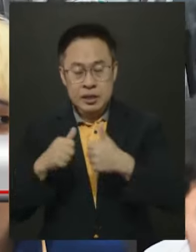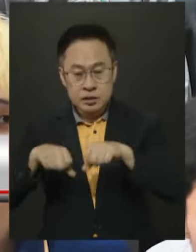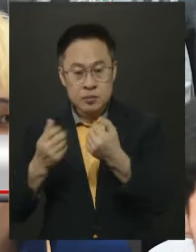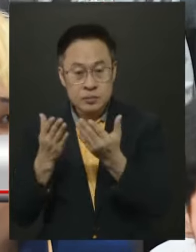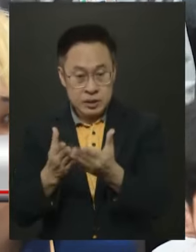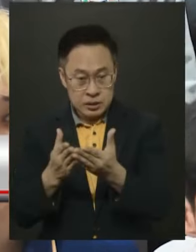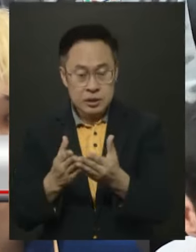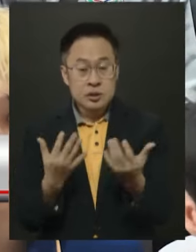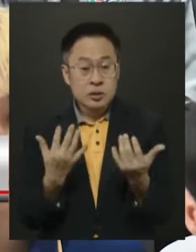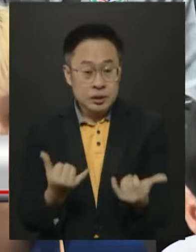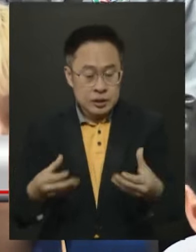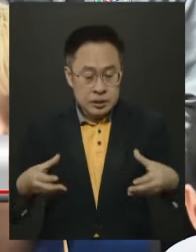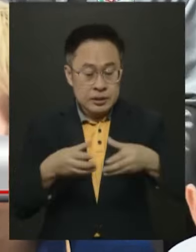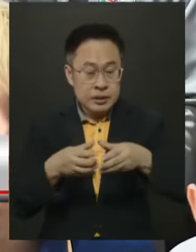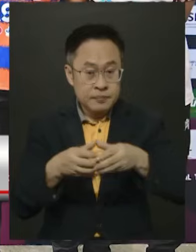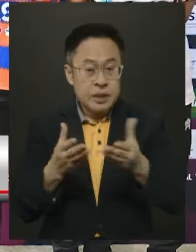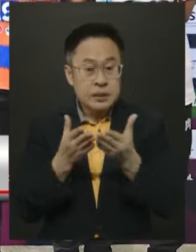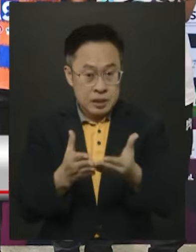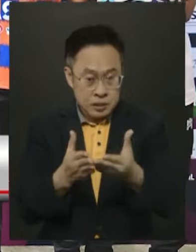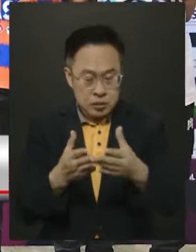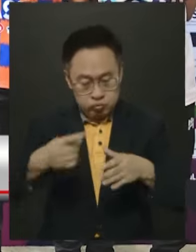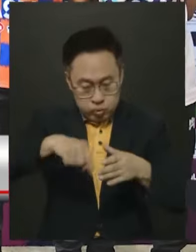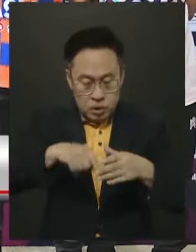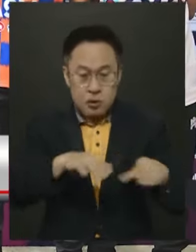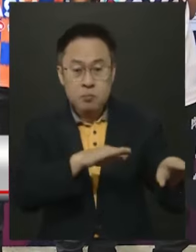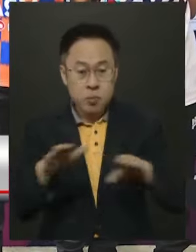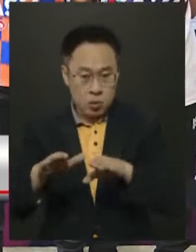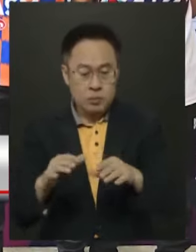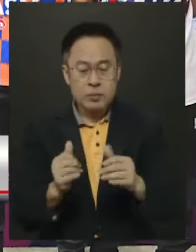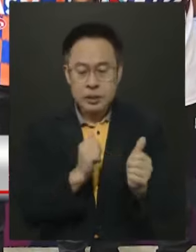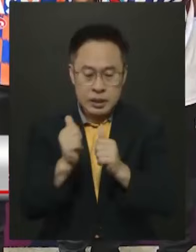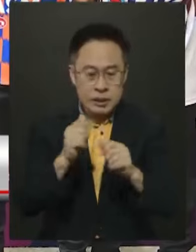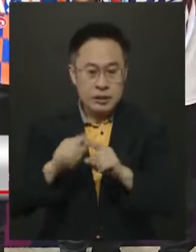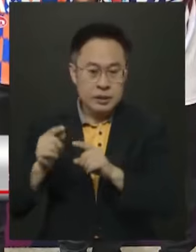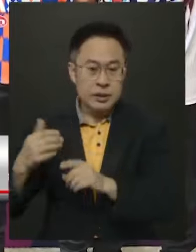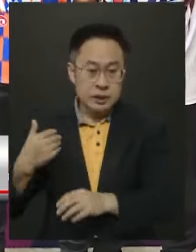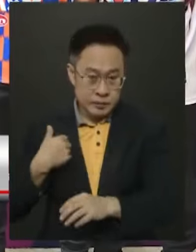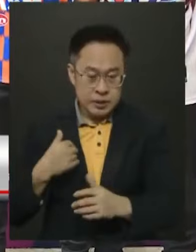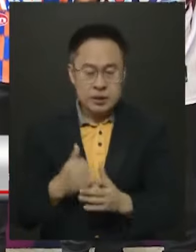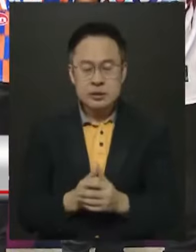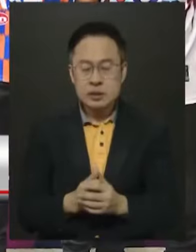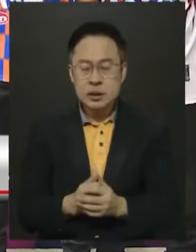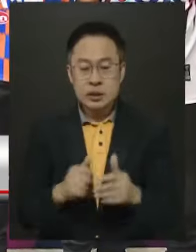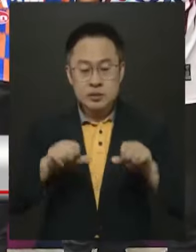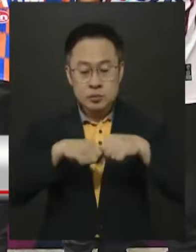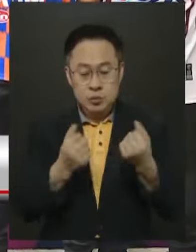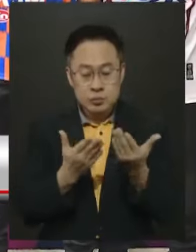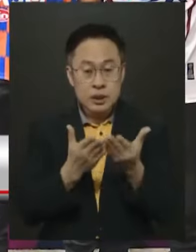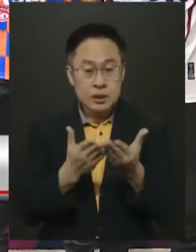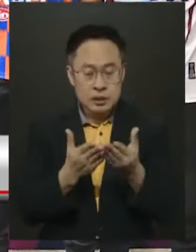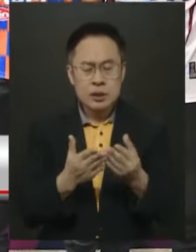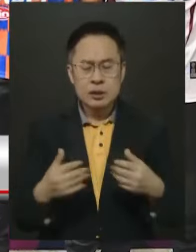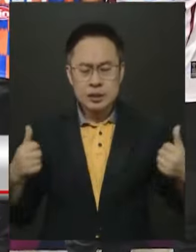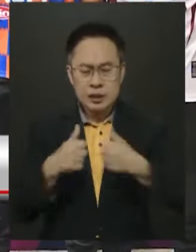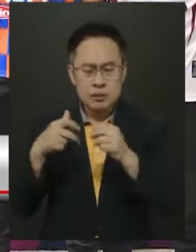แมตช์เจอกับการท่าเรือขออภัยค่ะเจอกับบลูเวฟชลบุรีนะคะในวันอาทิตย์ที่14กรกฎาคมนี้ค่ะ